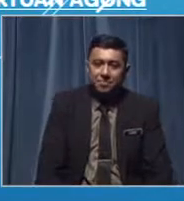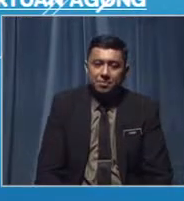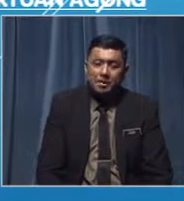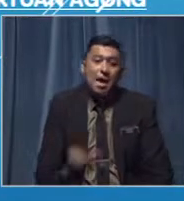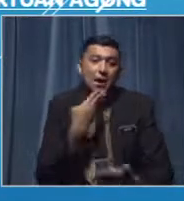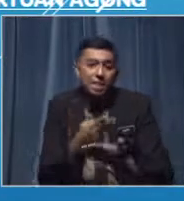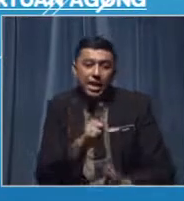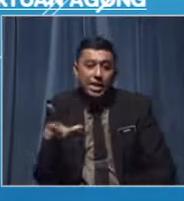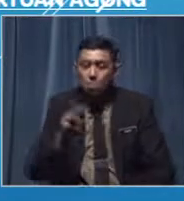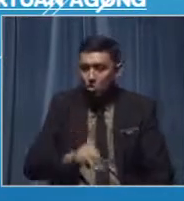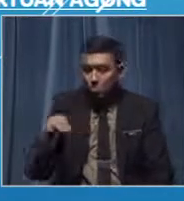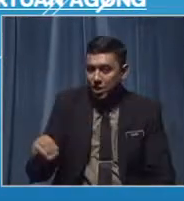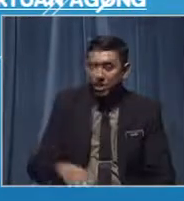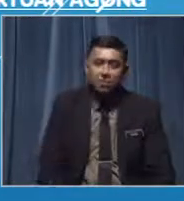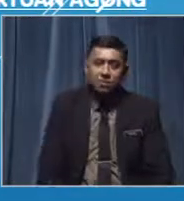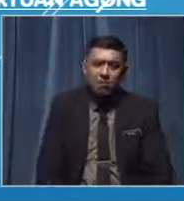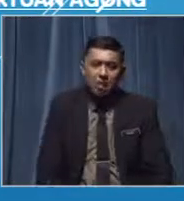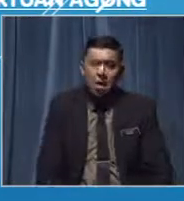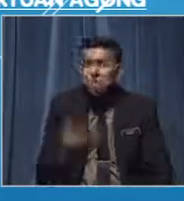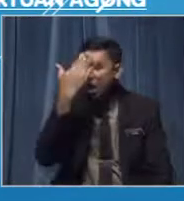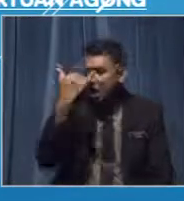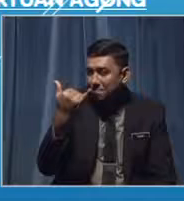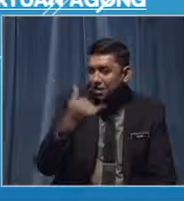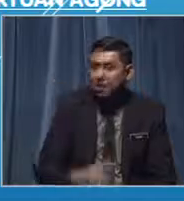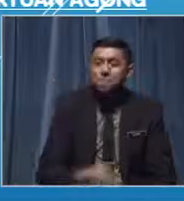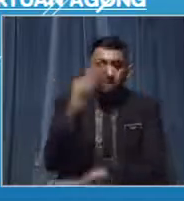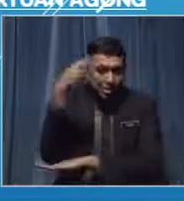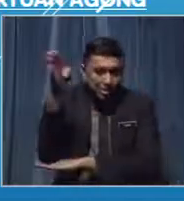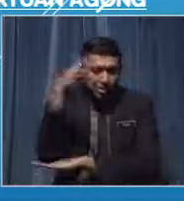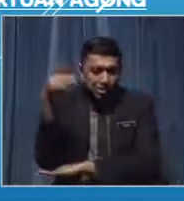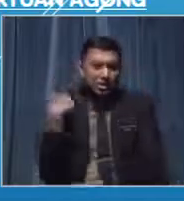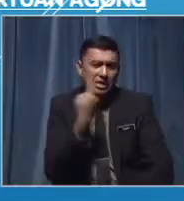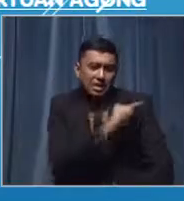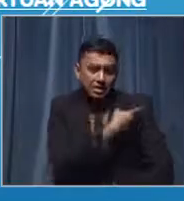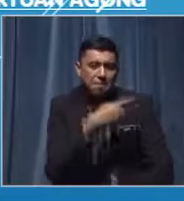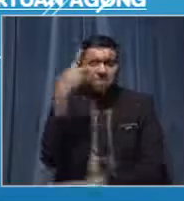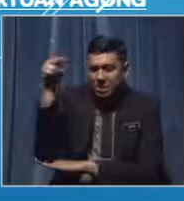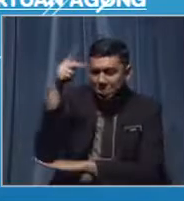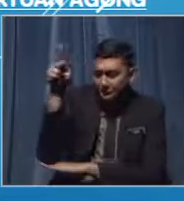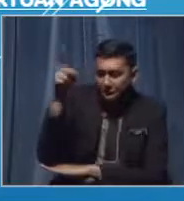Baiklah murid-murid, mengapakah bendera kita berkibar?